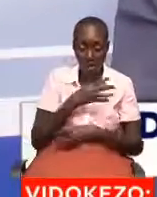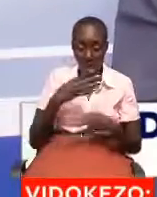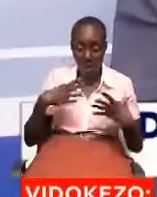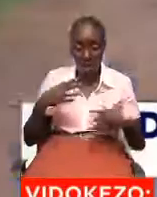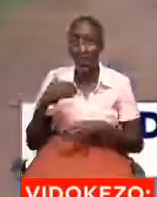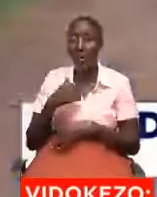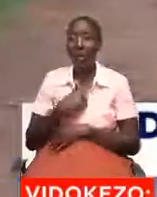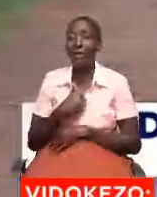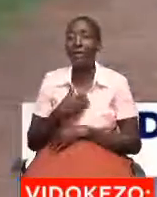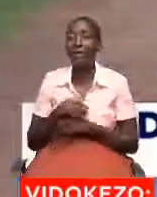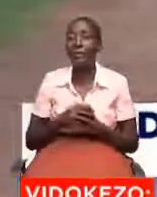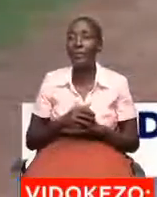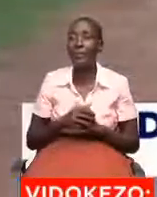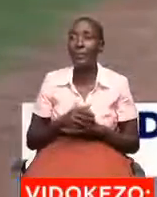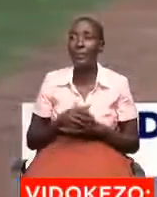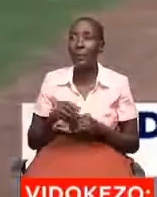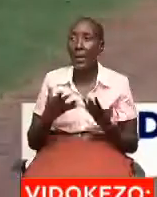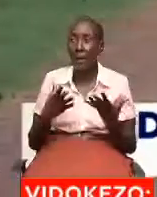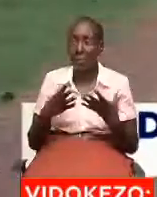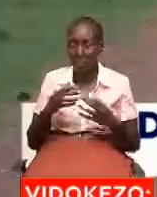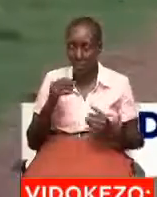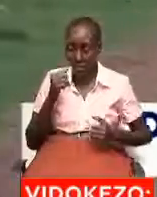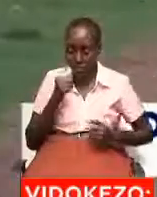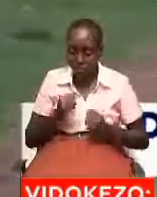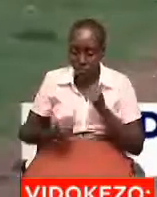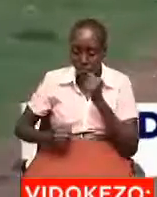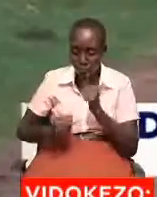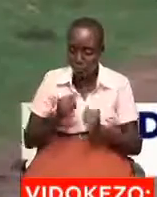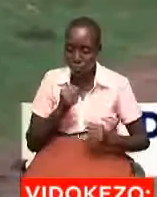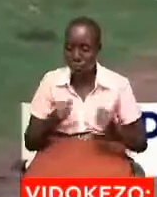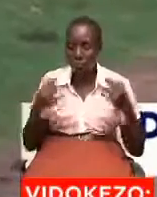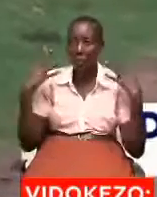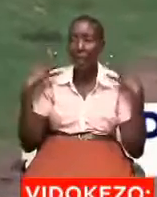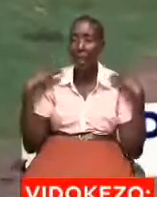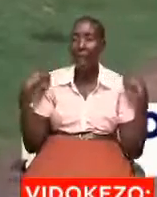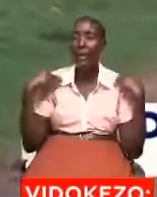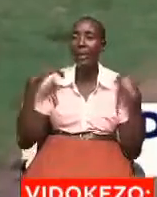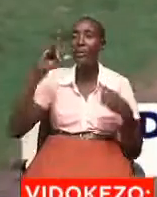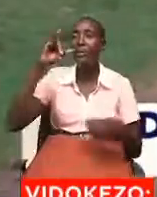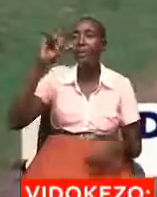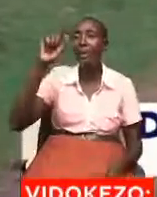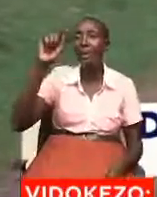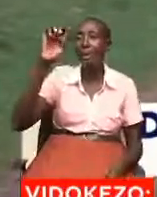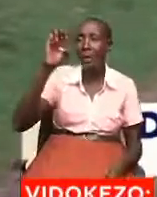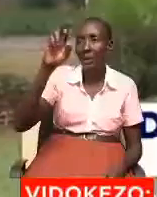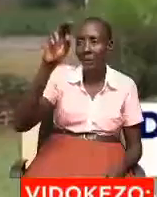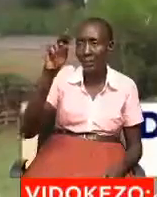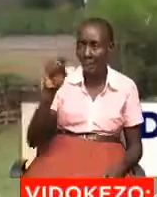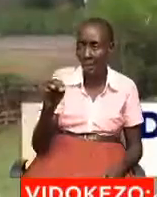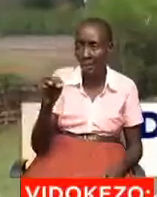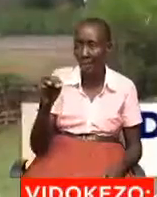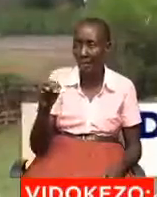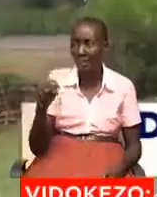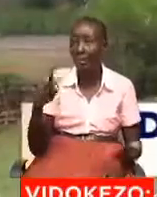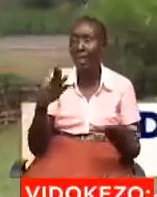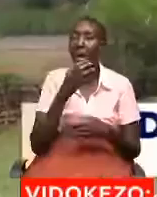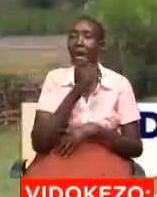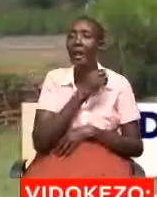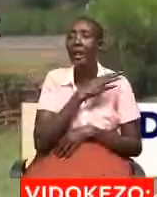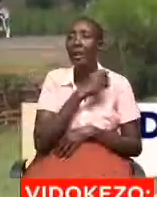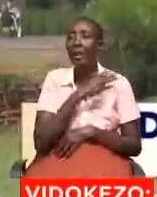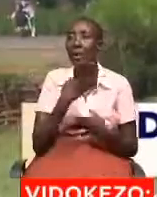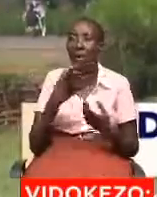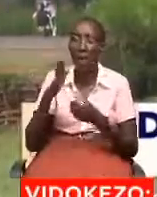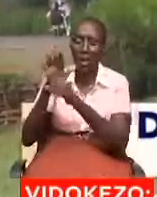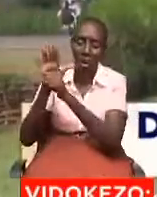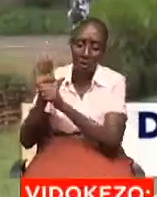mwao. Riadha wa kigeni ambao hufanyia mazoezi katika mji wa Iten, County ya Elgeyo Marakwet, wamelalamikia ongezeko la